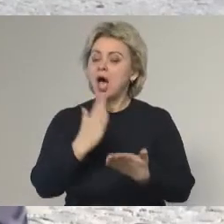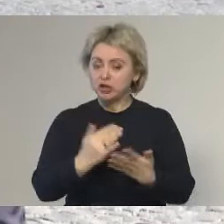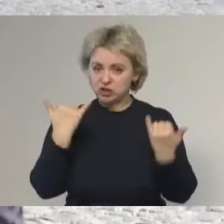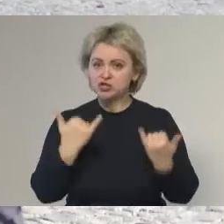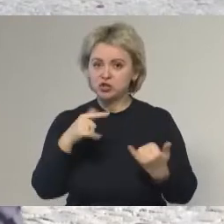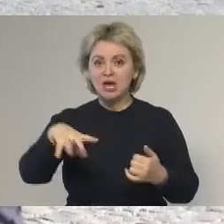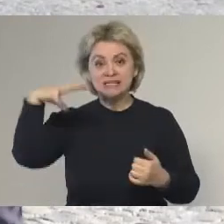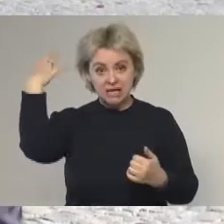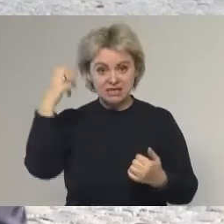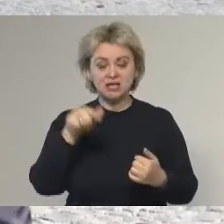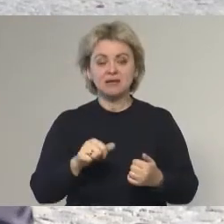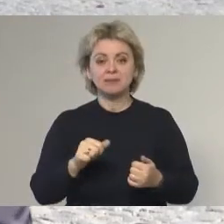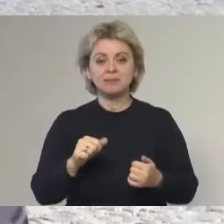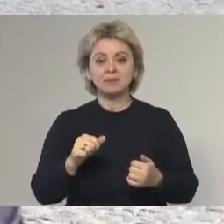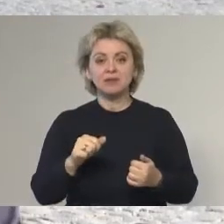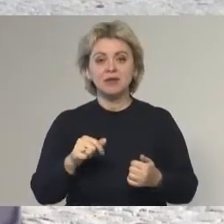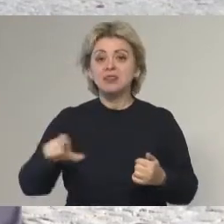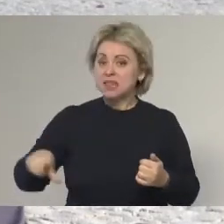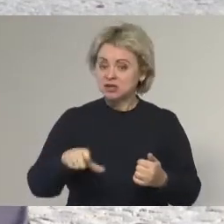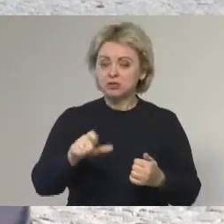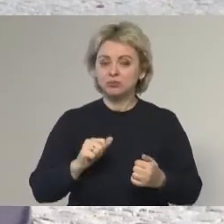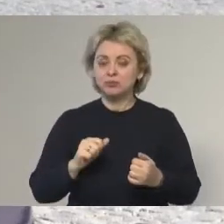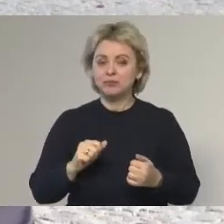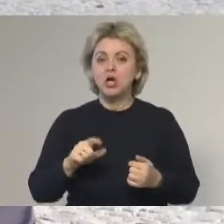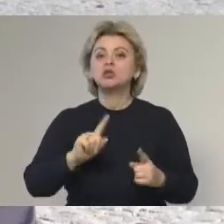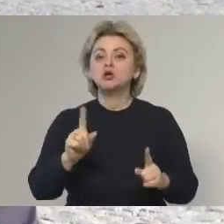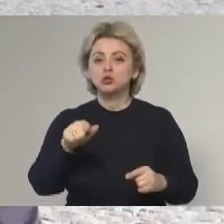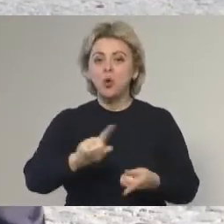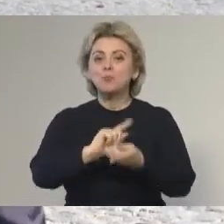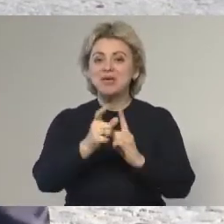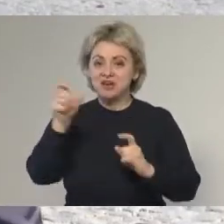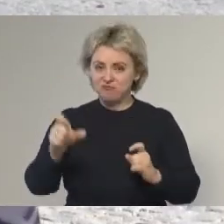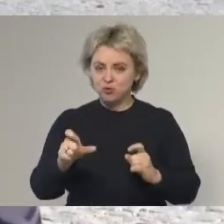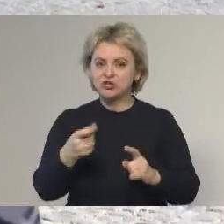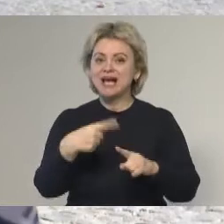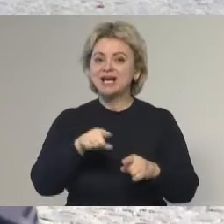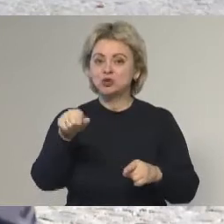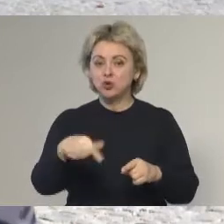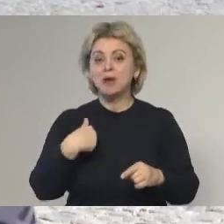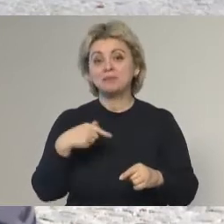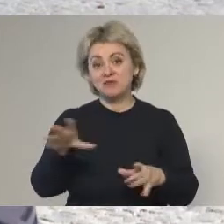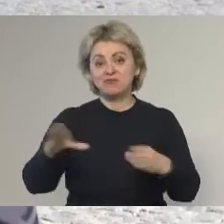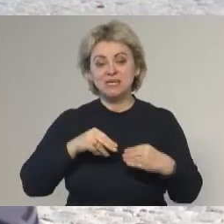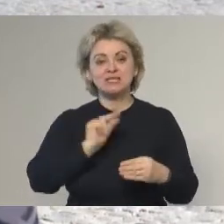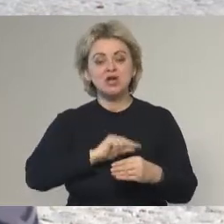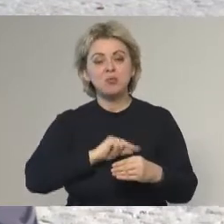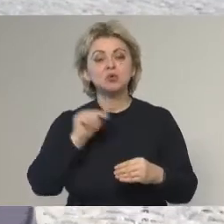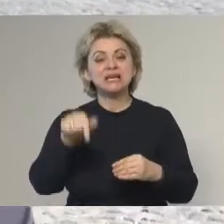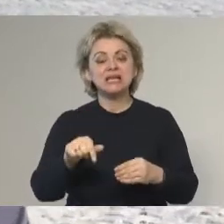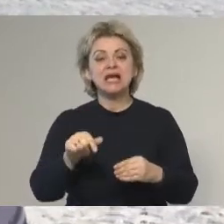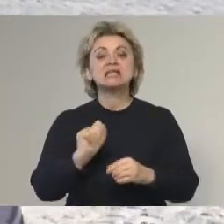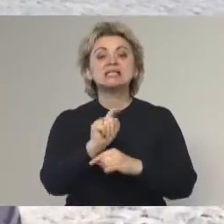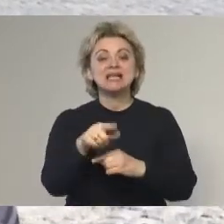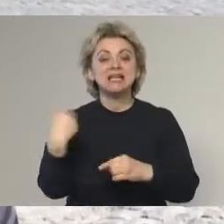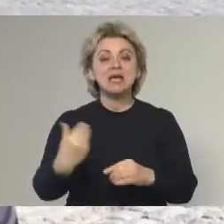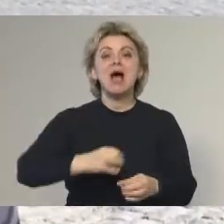сейчас казаки на Дону? На что переводчик, с которой мне довелось работать, переводчица,